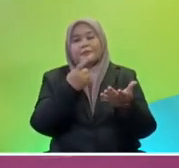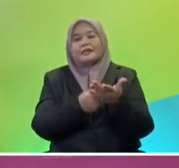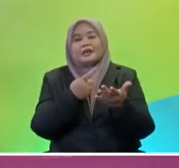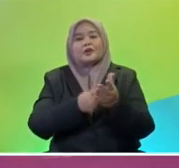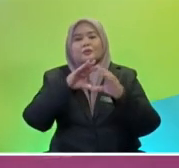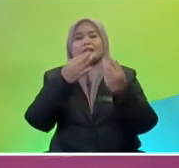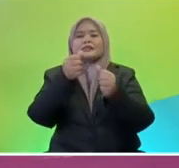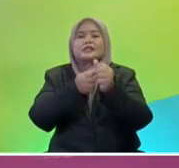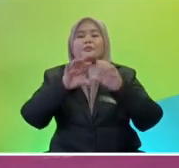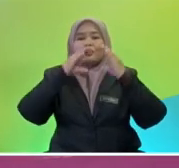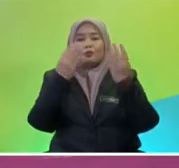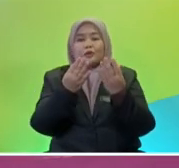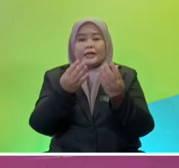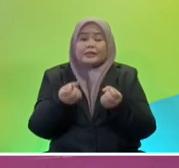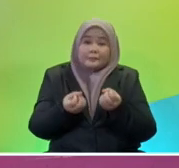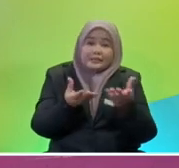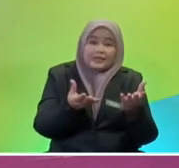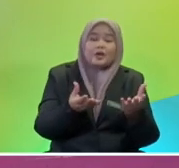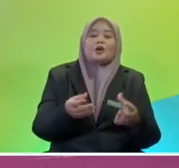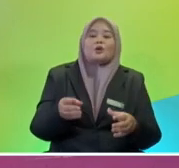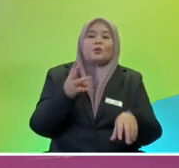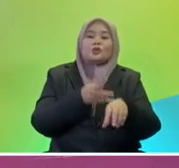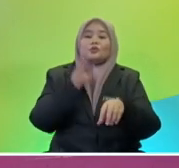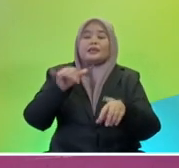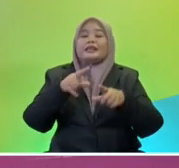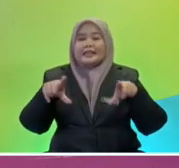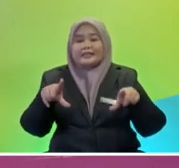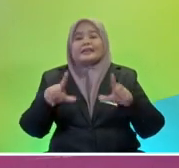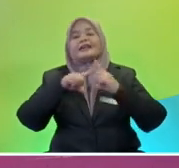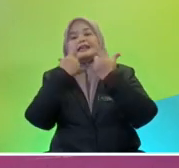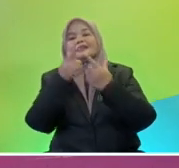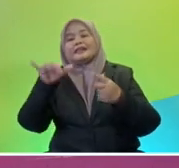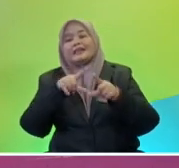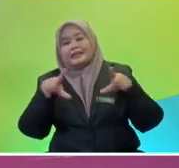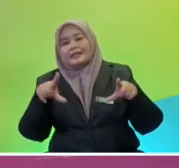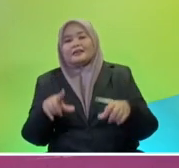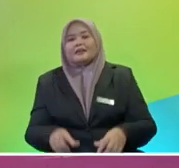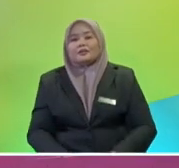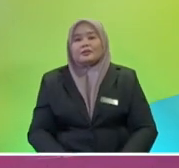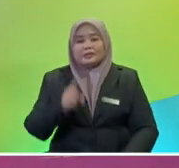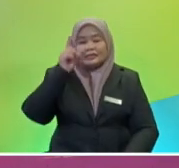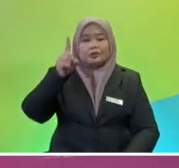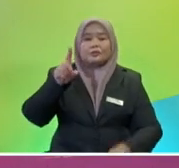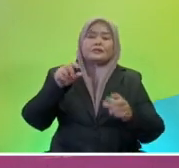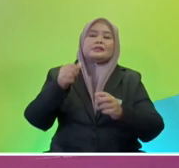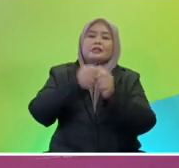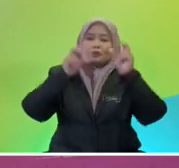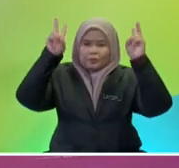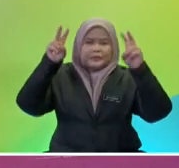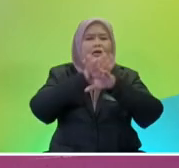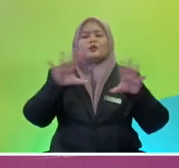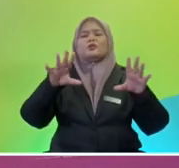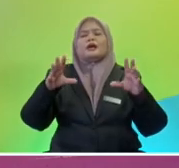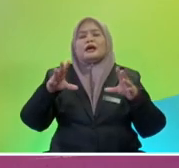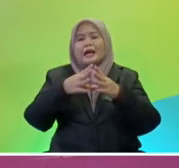ini setiap kumpulan nih membentang ya pada waktu yang lain Jadi maksudnya sini Safika untuk satu topik itu tidak perlu habis